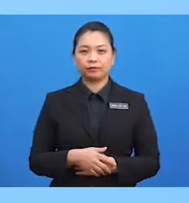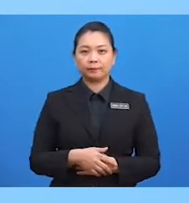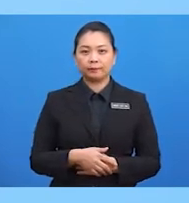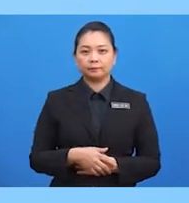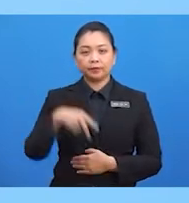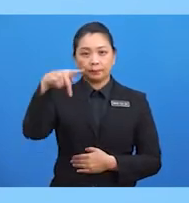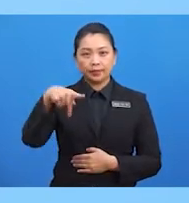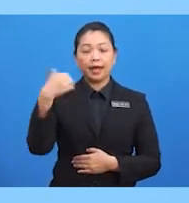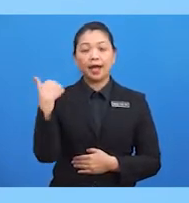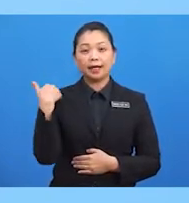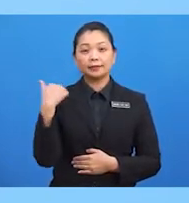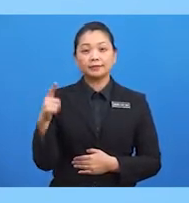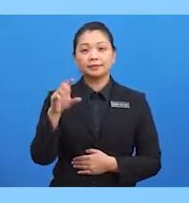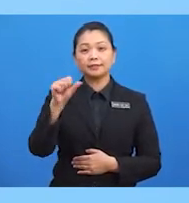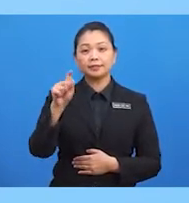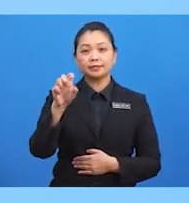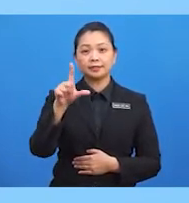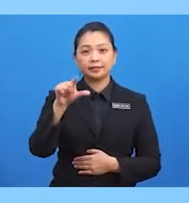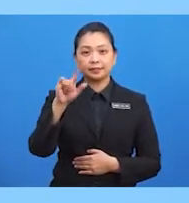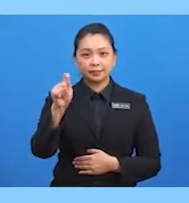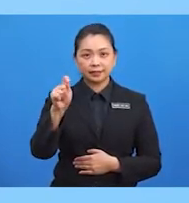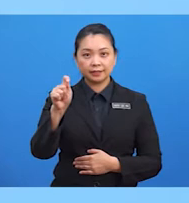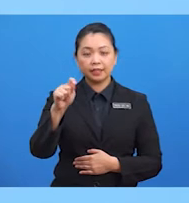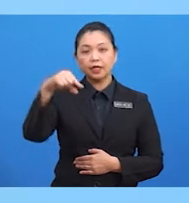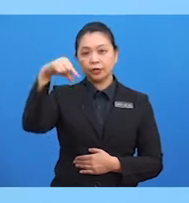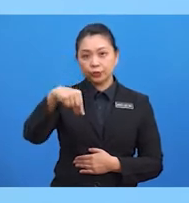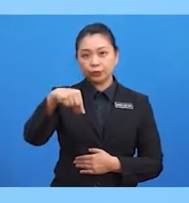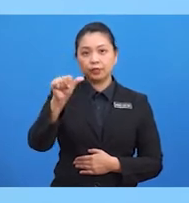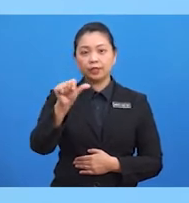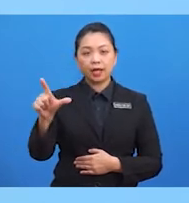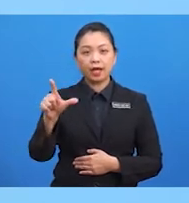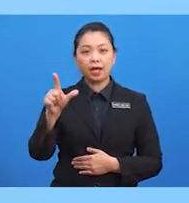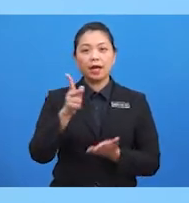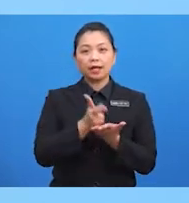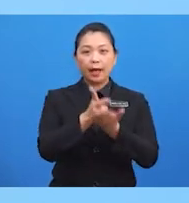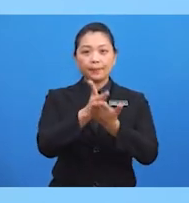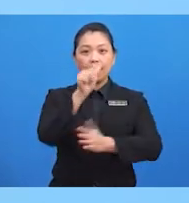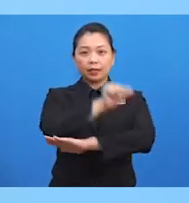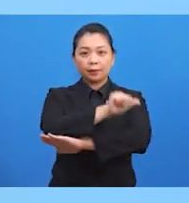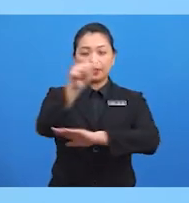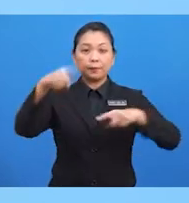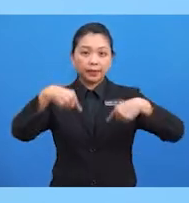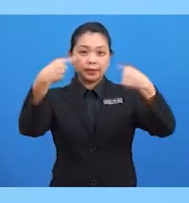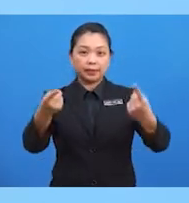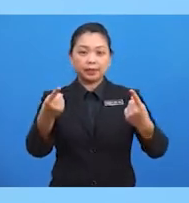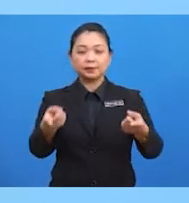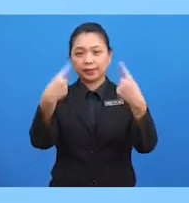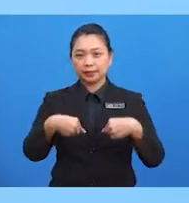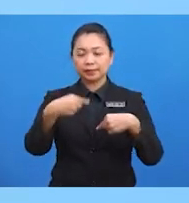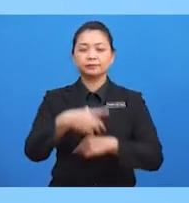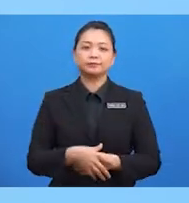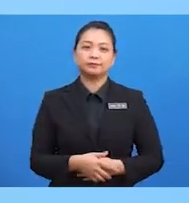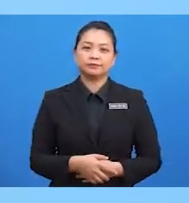P ialah satelit. Q ialah kapal angkasa ulang-alik.